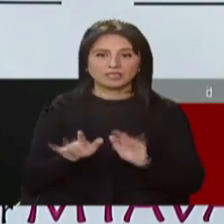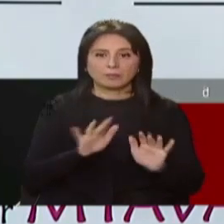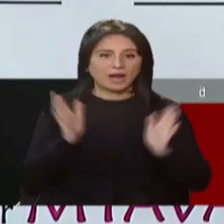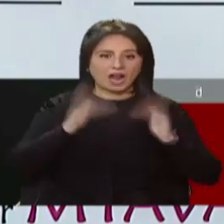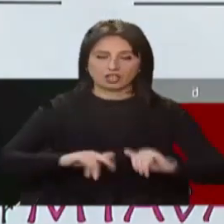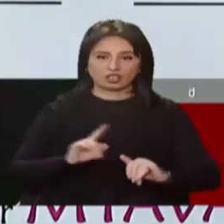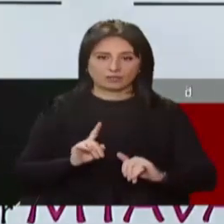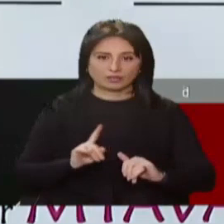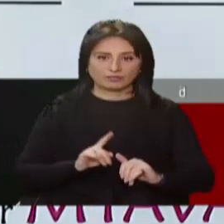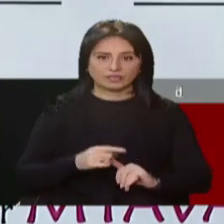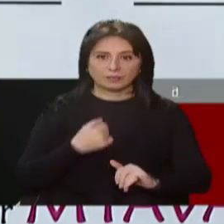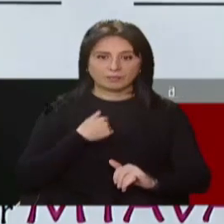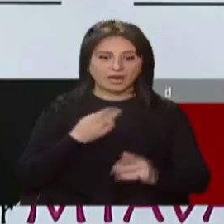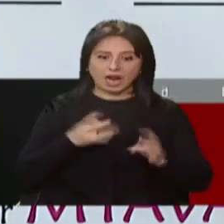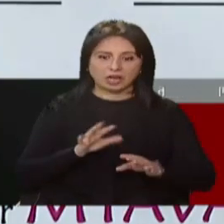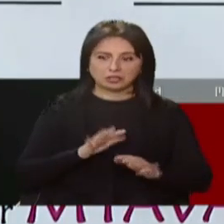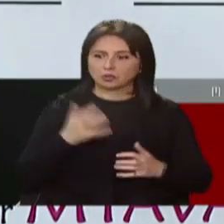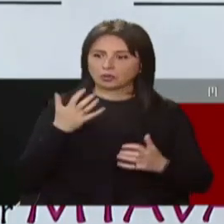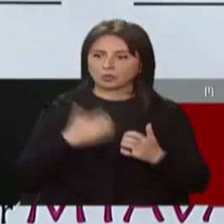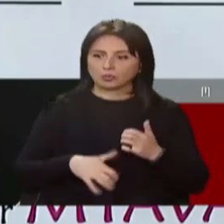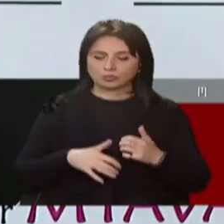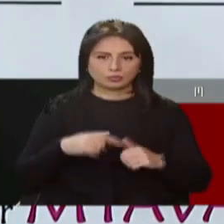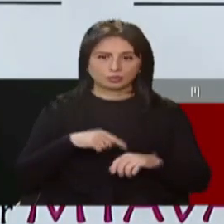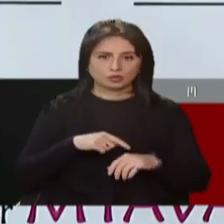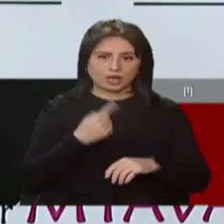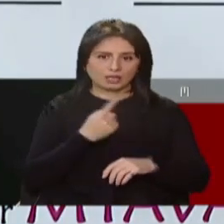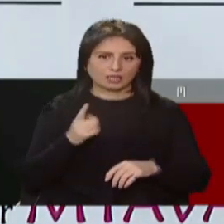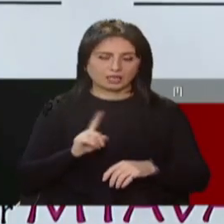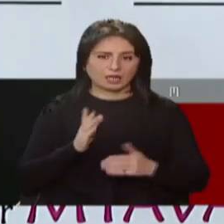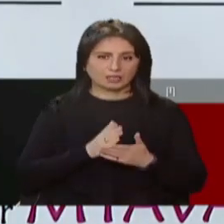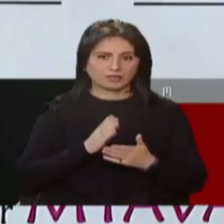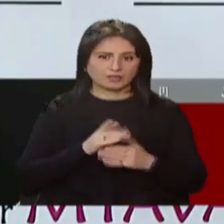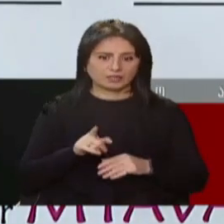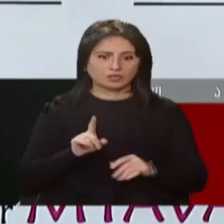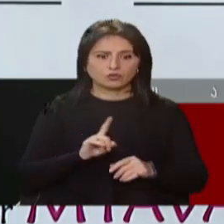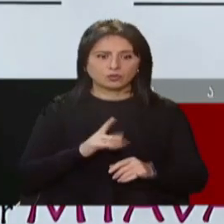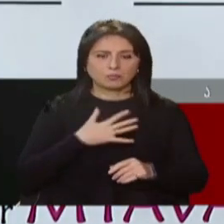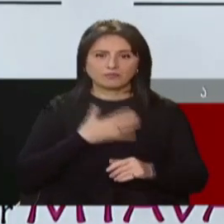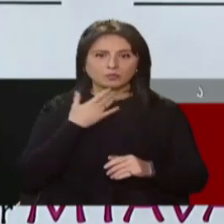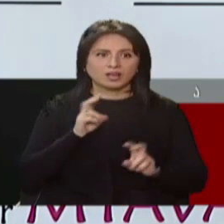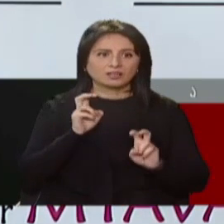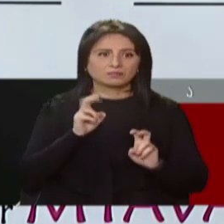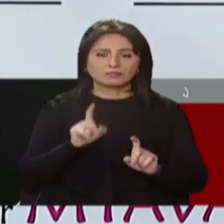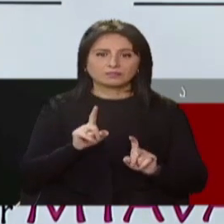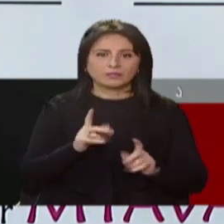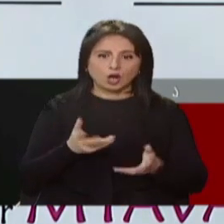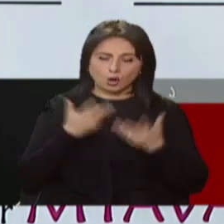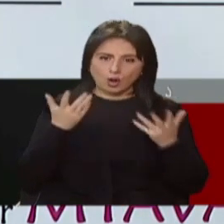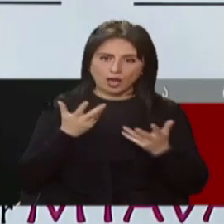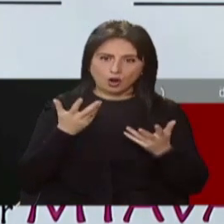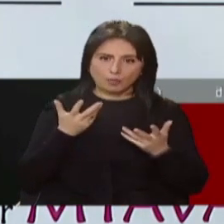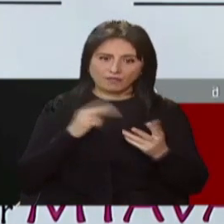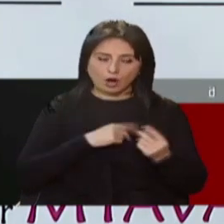არ არჩევარდეს მე არ დამჩა მიკერძოების განცდა ერთადერთი აქ საკითხი არის ეს არ ვიცი რას და ლოიალობა